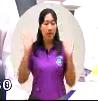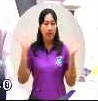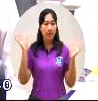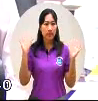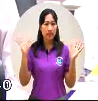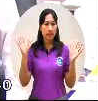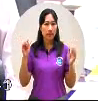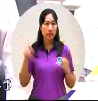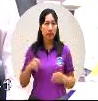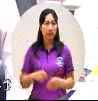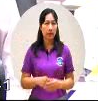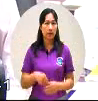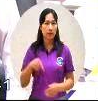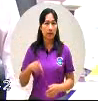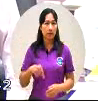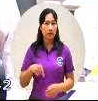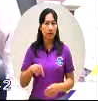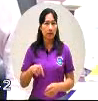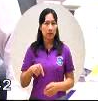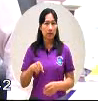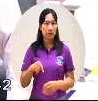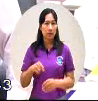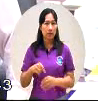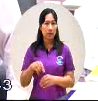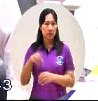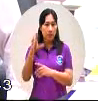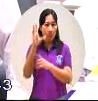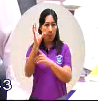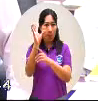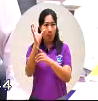其是这种发射的一种状况？